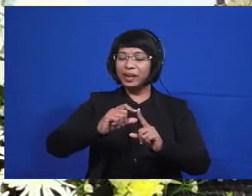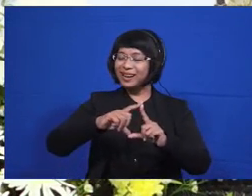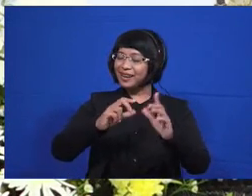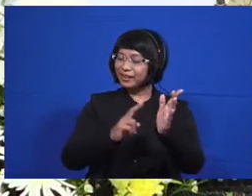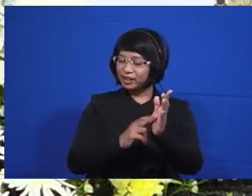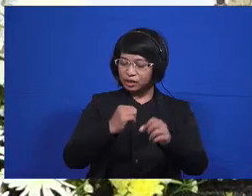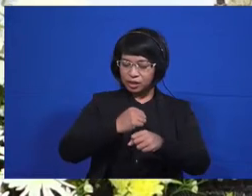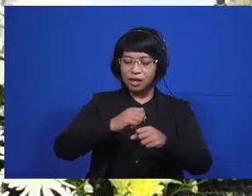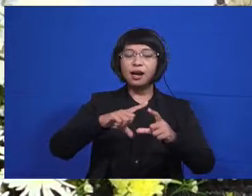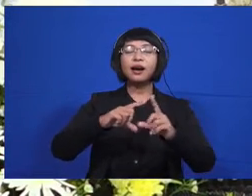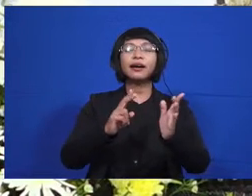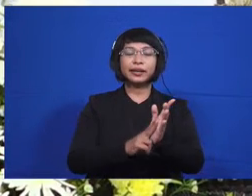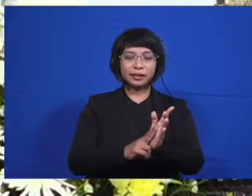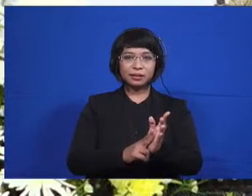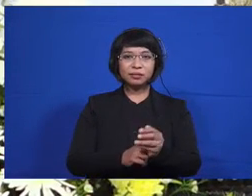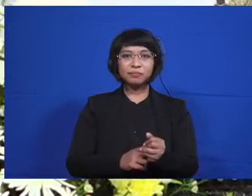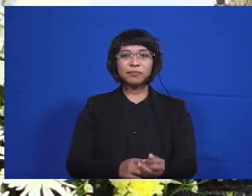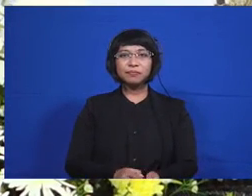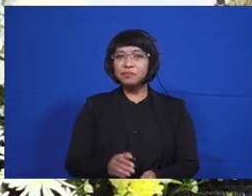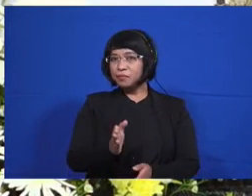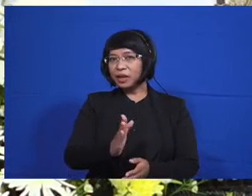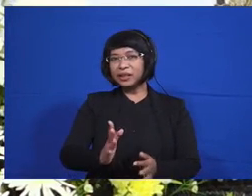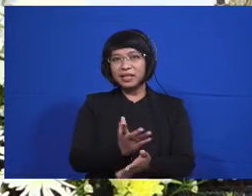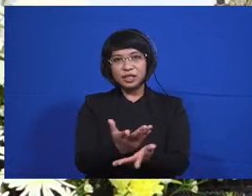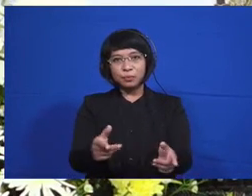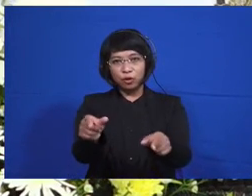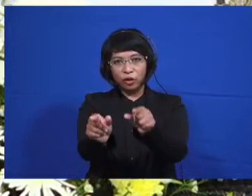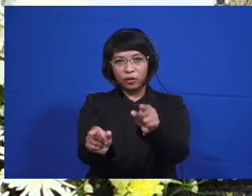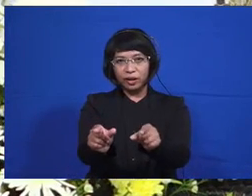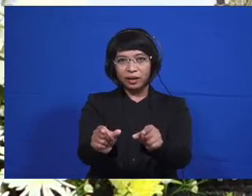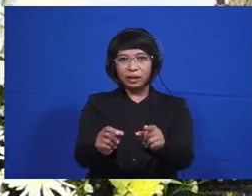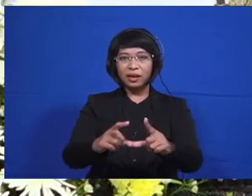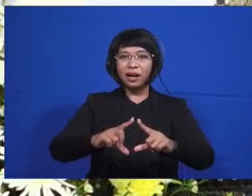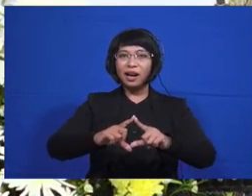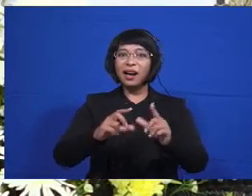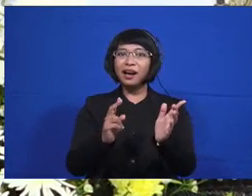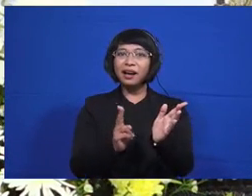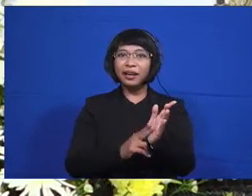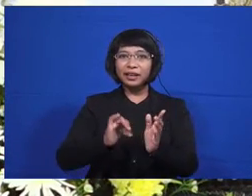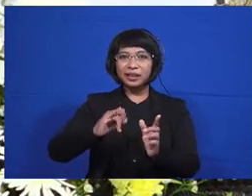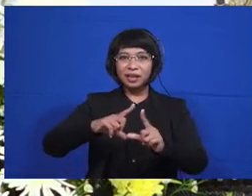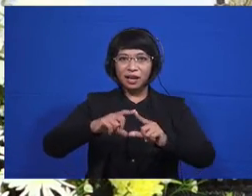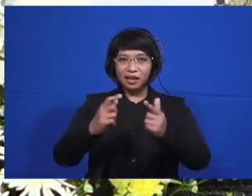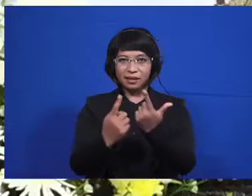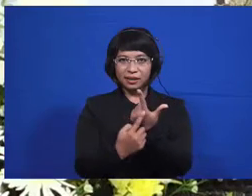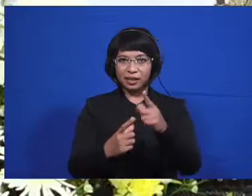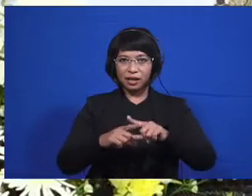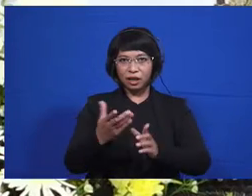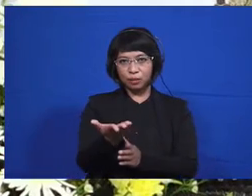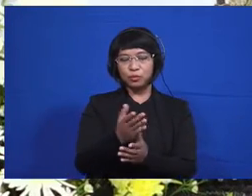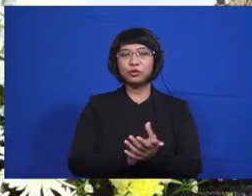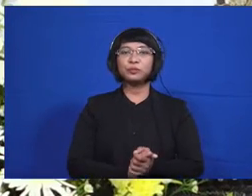Berkatilah siapa yang menganiaya kamu. Berkatilah dan jangan mengutuk.